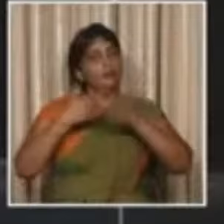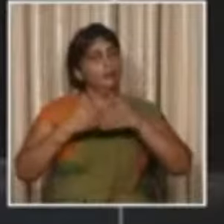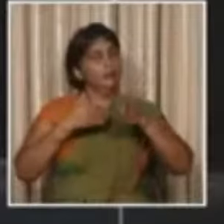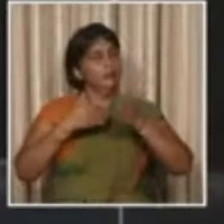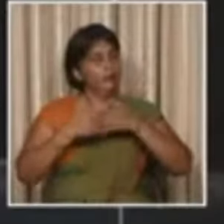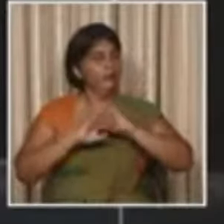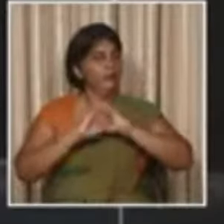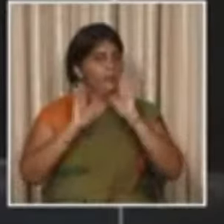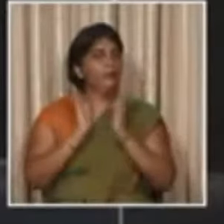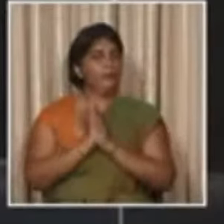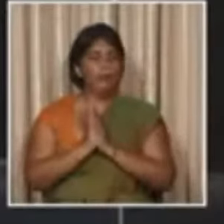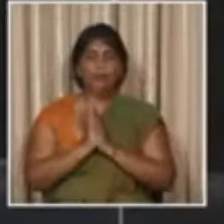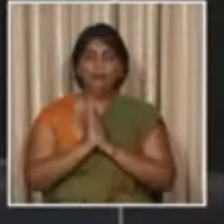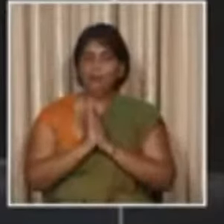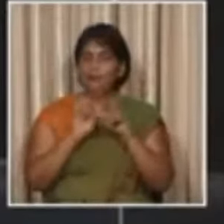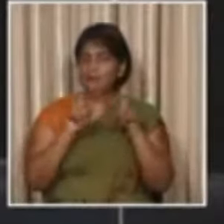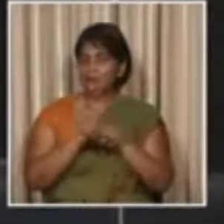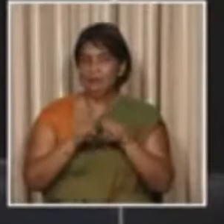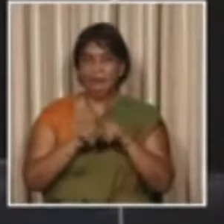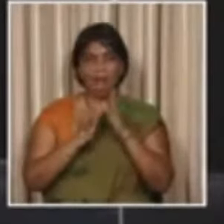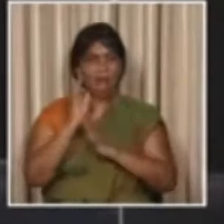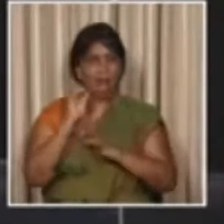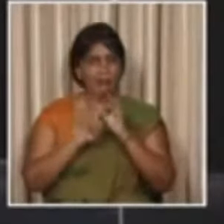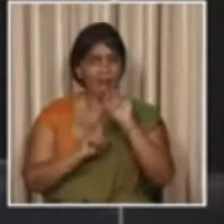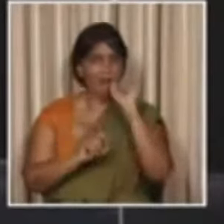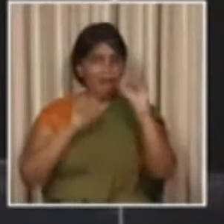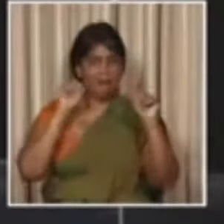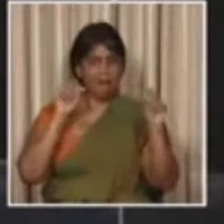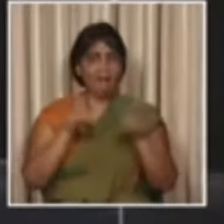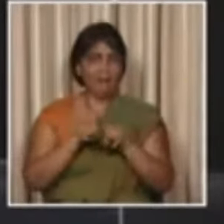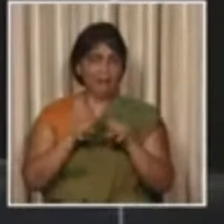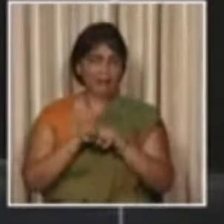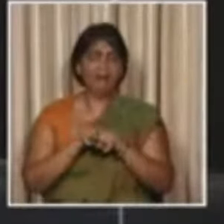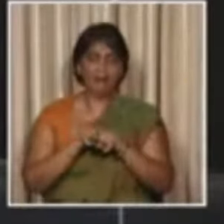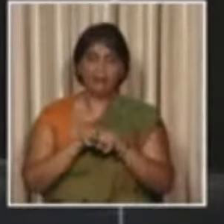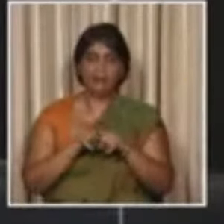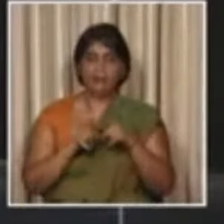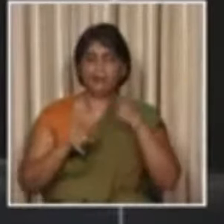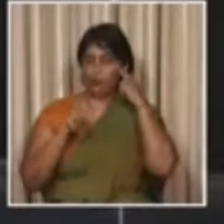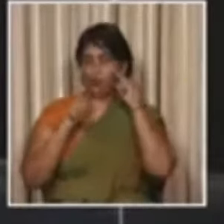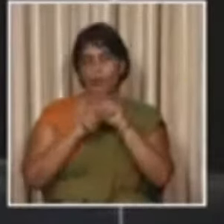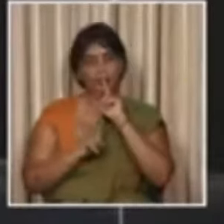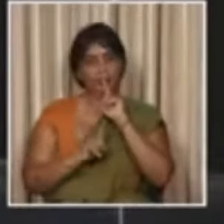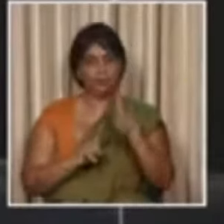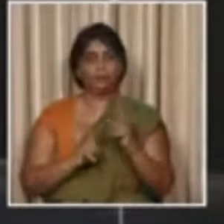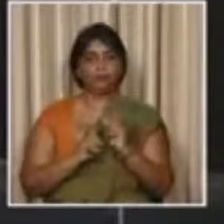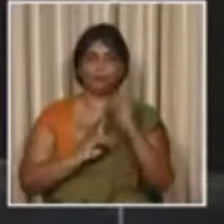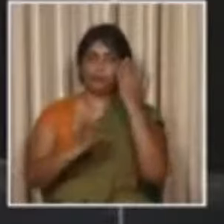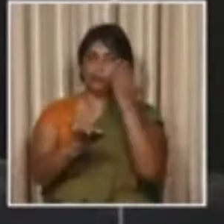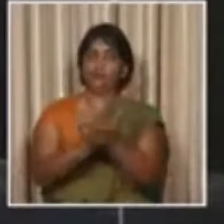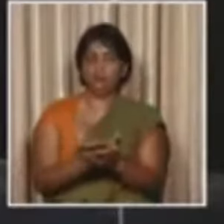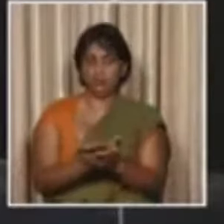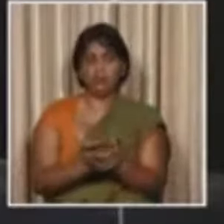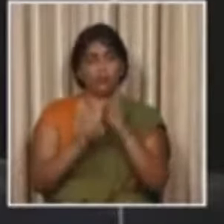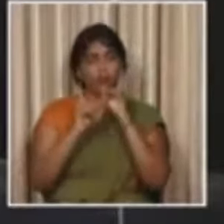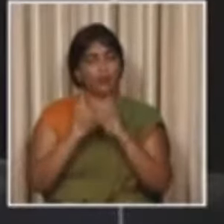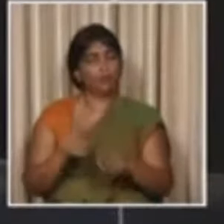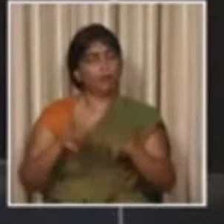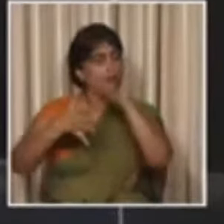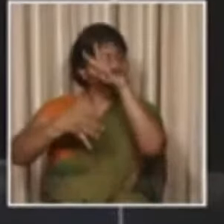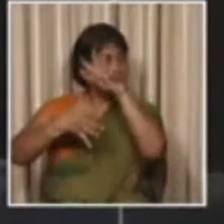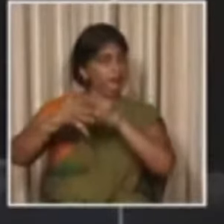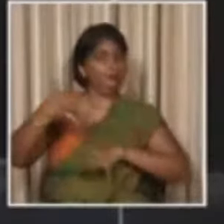කාණ්ඩ කලාප මේ ආදී වශයෙන් මන්ත්‍රීතුමන්ලගේ නම් ගම් එක්ක මම ඒක කතා කරන්න යන්නේ නැහැ. මට සභාගත කරන්න පුළුවන් මේ තරම් දිග